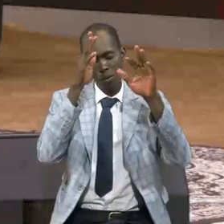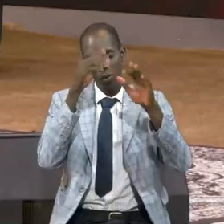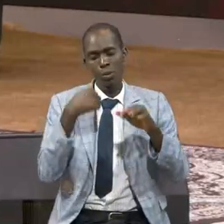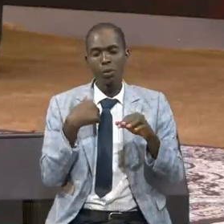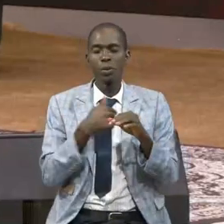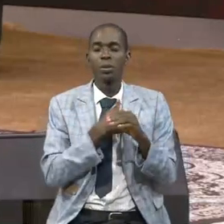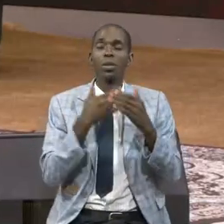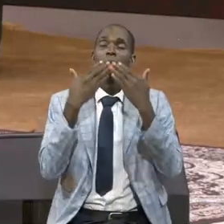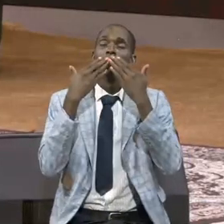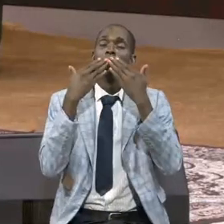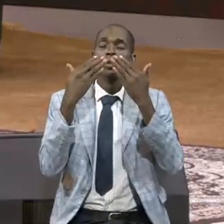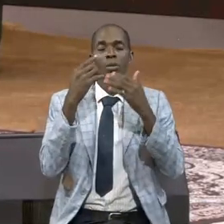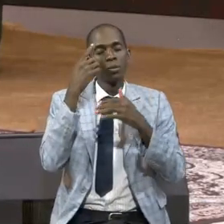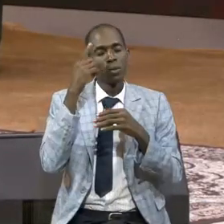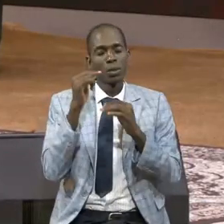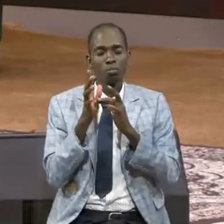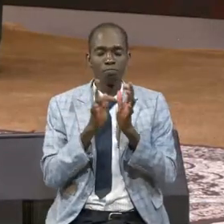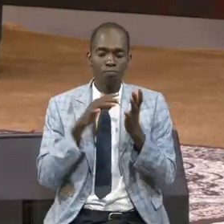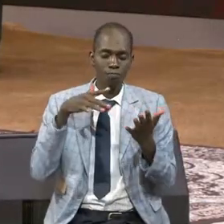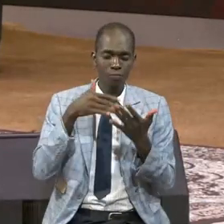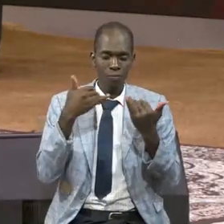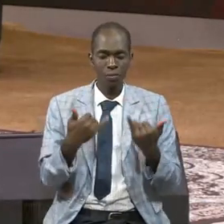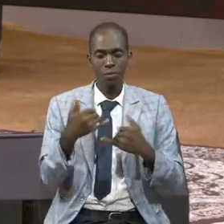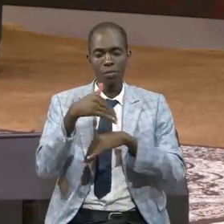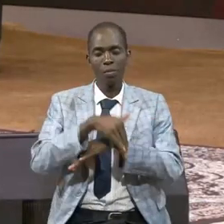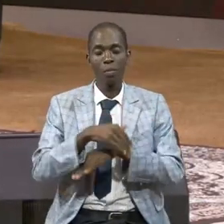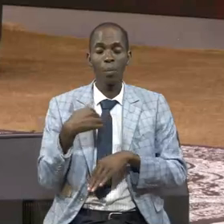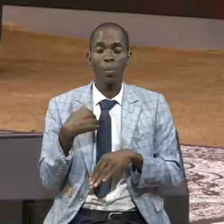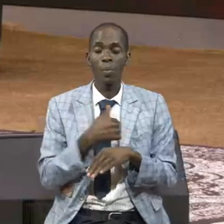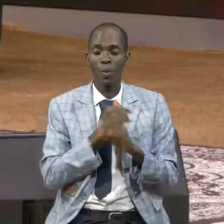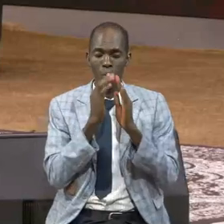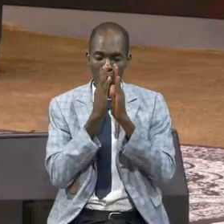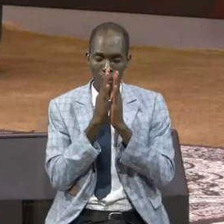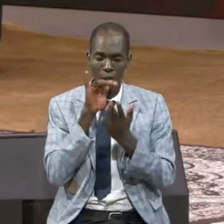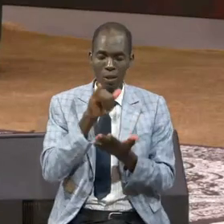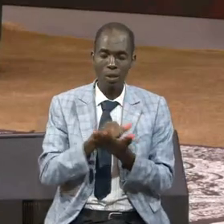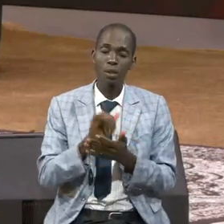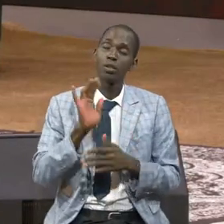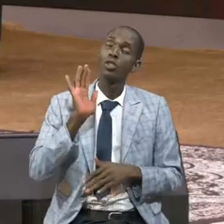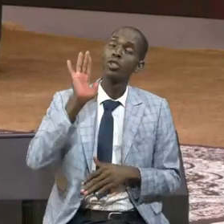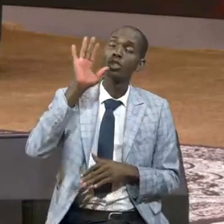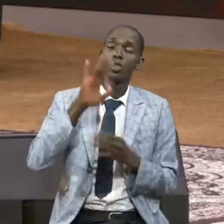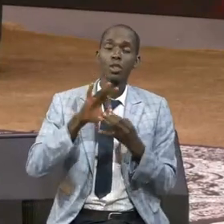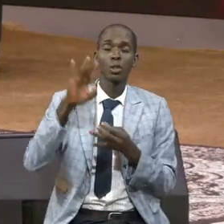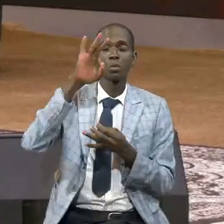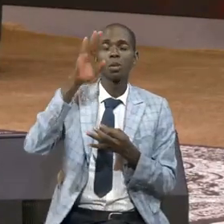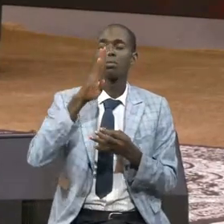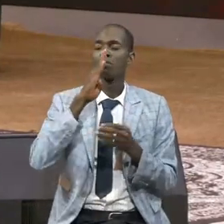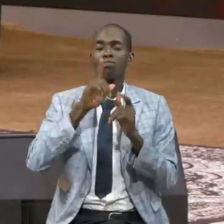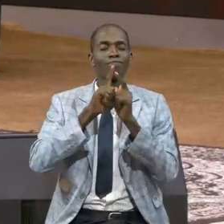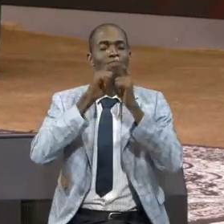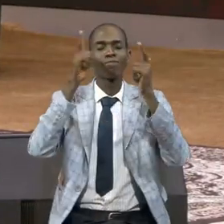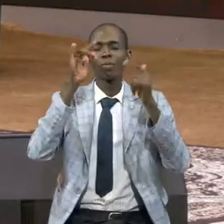Notre Père, nous te disons merci pour l'étude biblique de ce soir. Nous prions que ton esprit